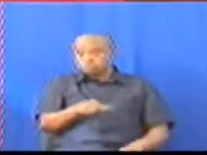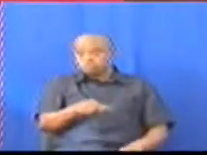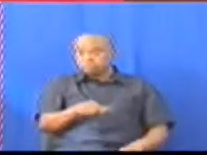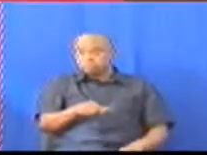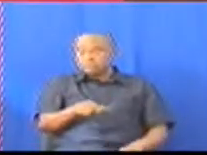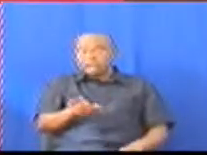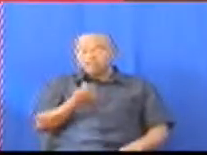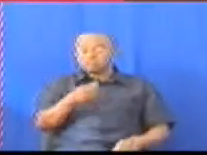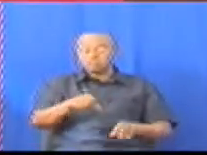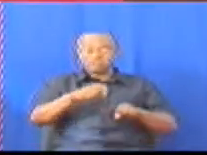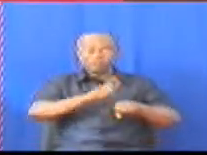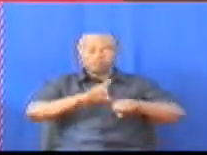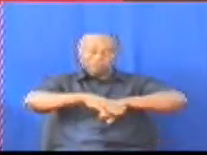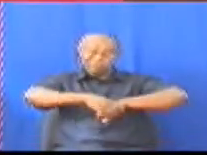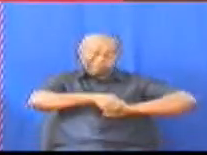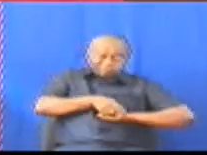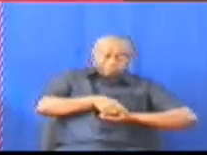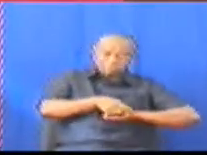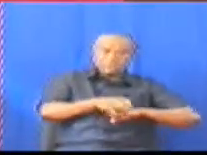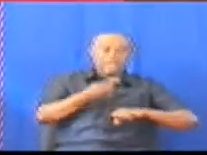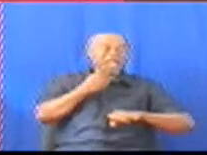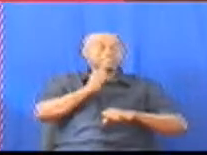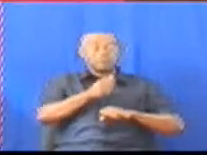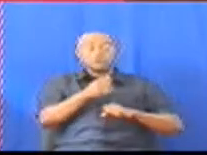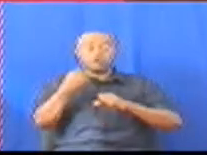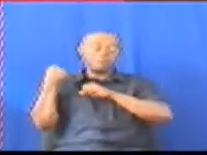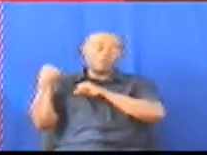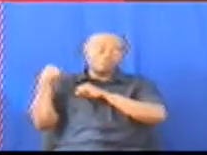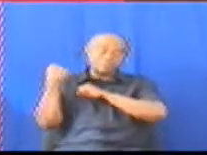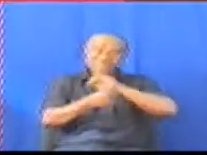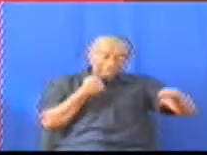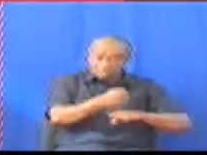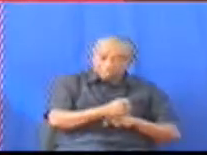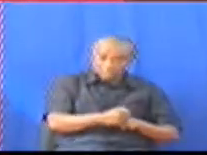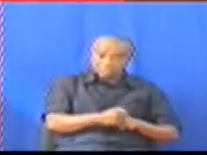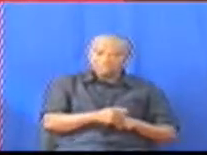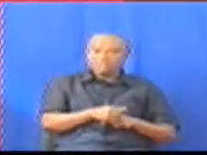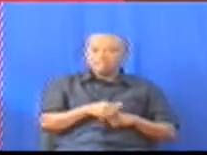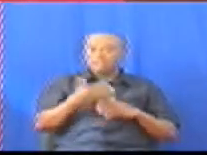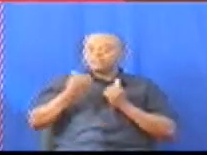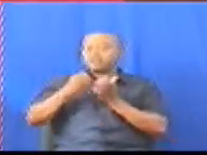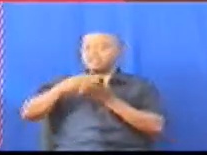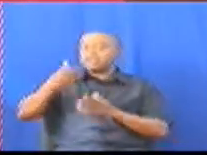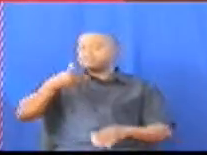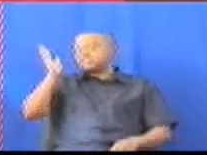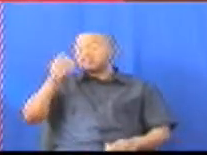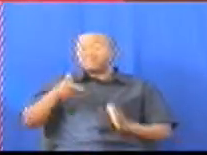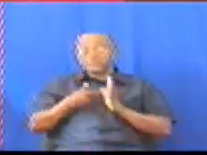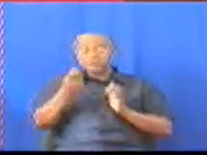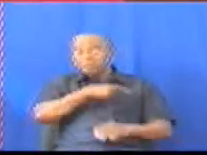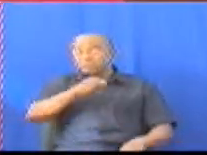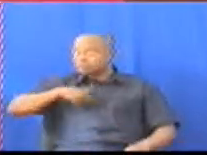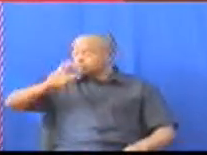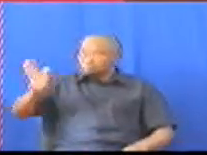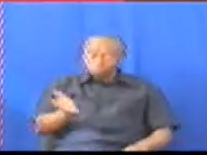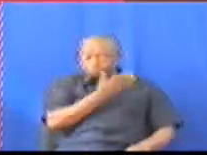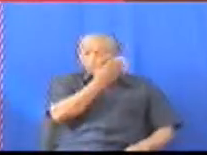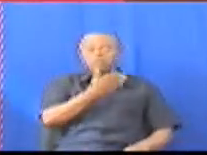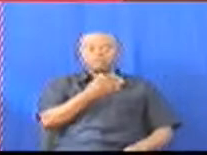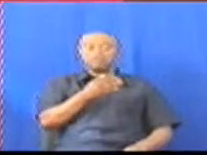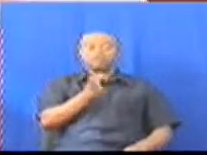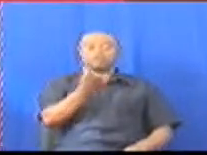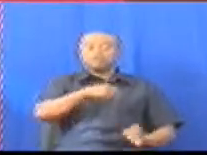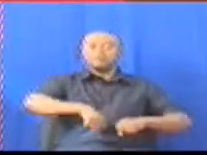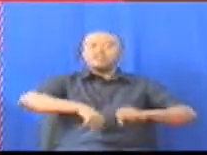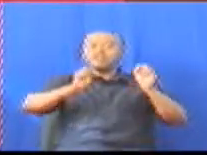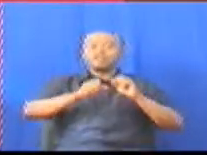cha mguu kaanguka chini alafu akasema watu wamempiga alafu akagharimu serikali, huyu tunamuondoa madarakani kama alikuwa rais. Kwa hiyo nadhani vifungu